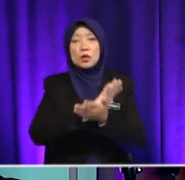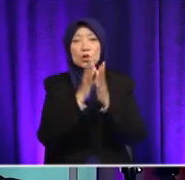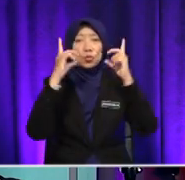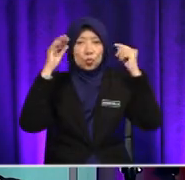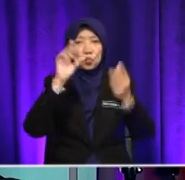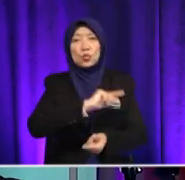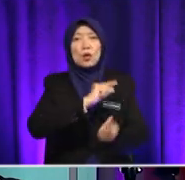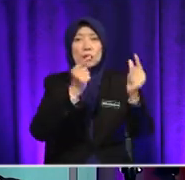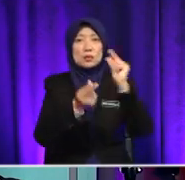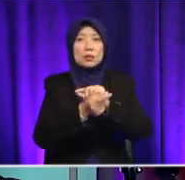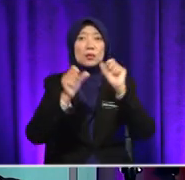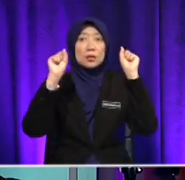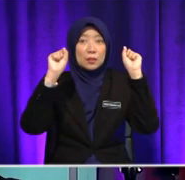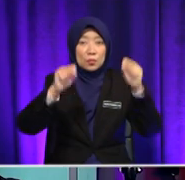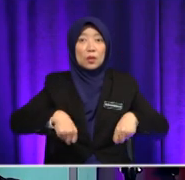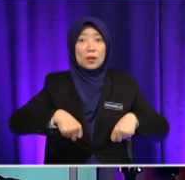boleh tak boleh